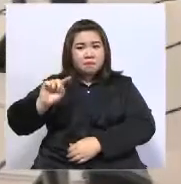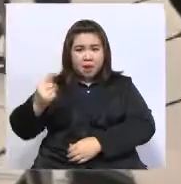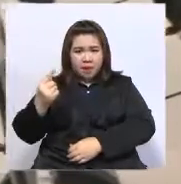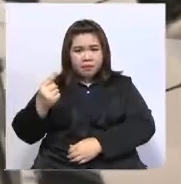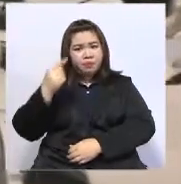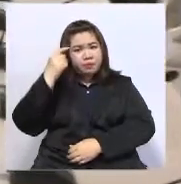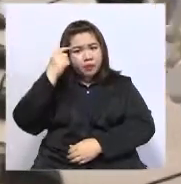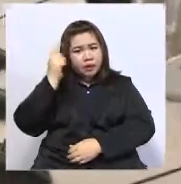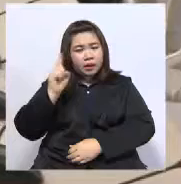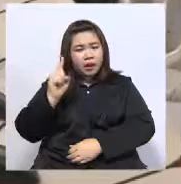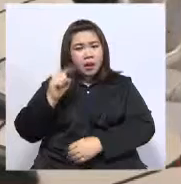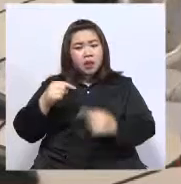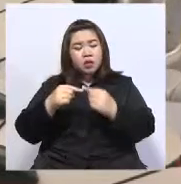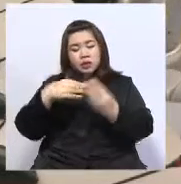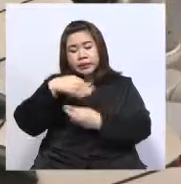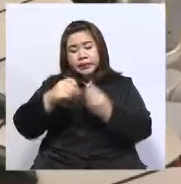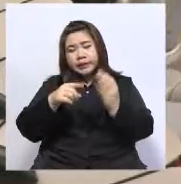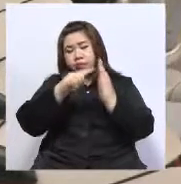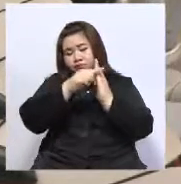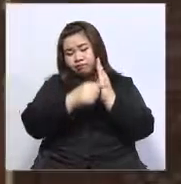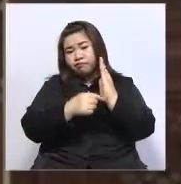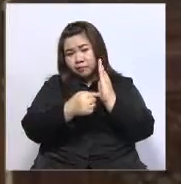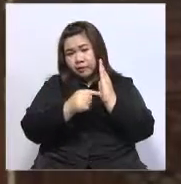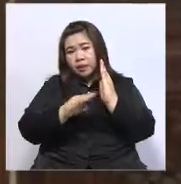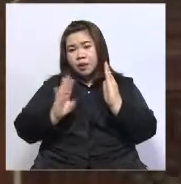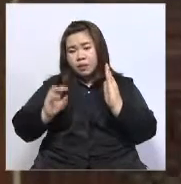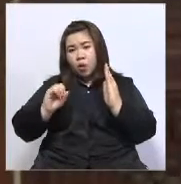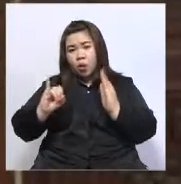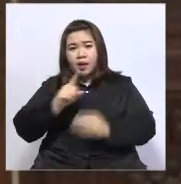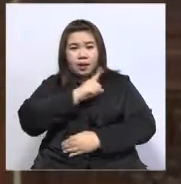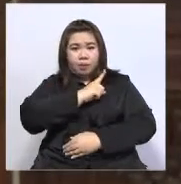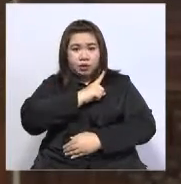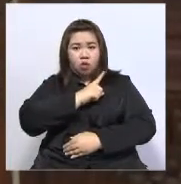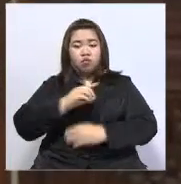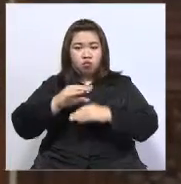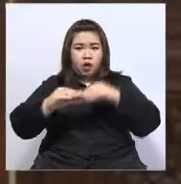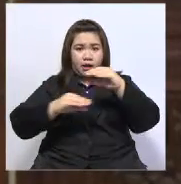ที่เน้นตามแนวเขตเศรษฐกิจชายแดนซึ่ง BOI ก็เป็นผู้รับผิดชอบโดยตร